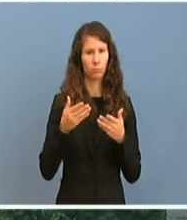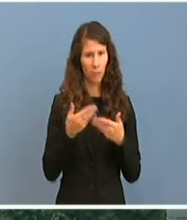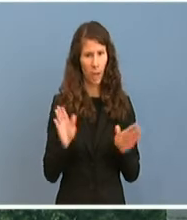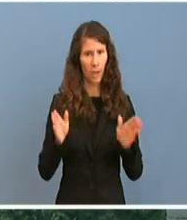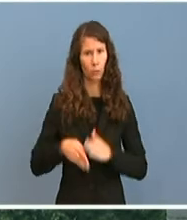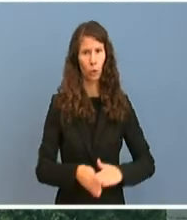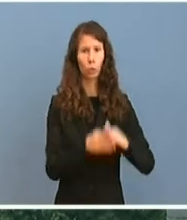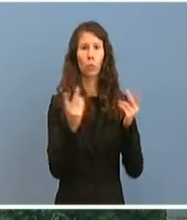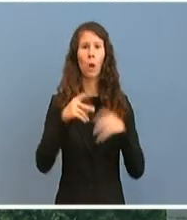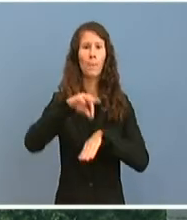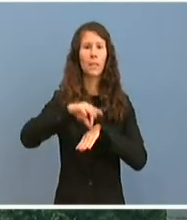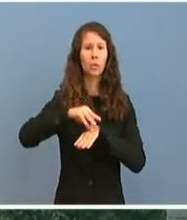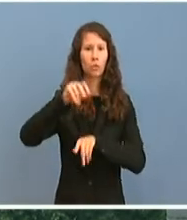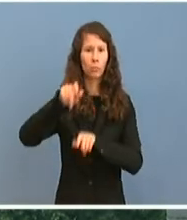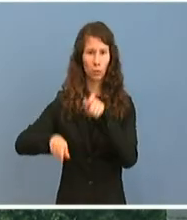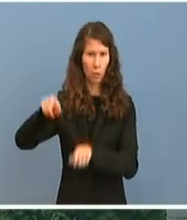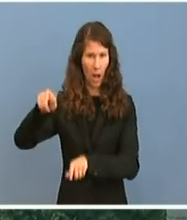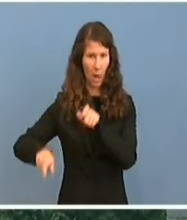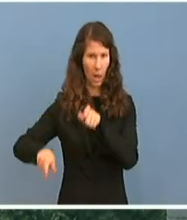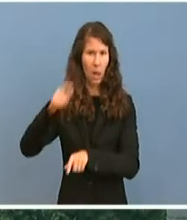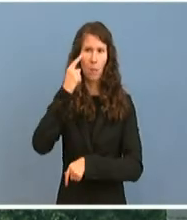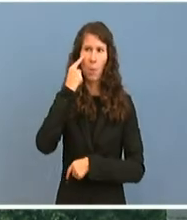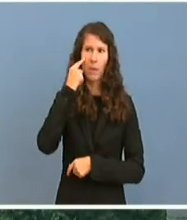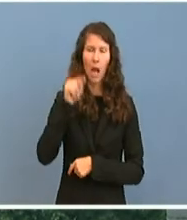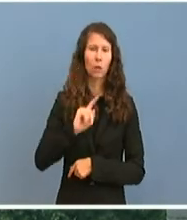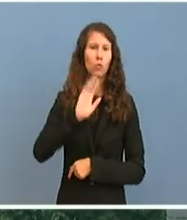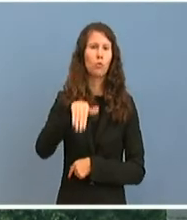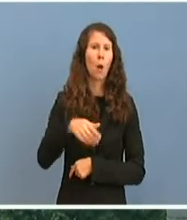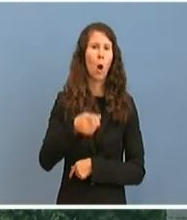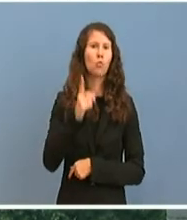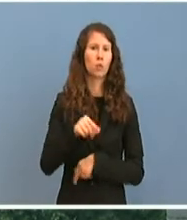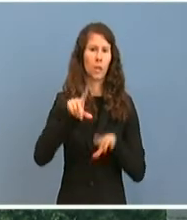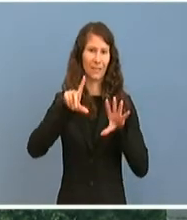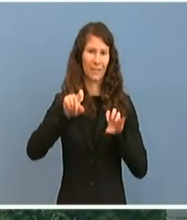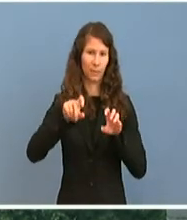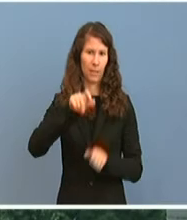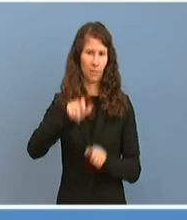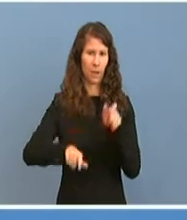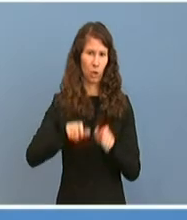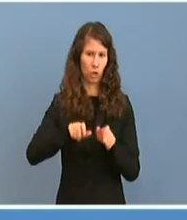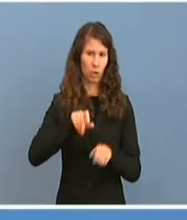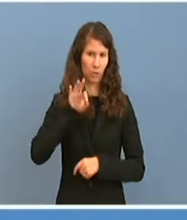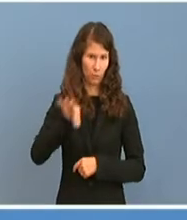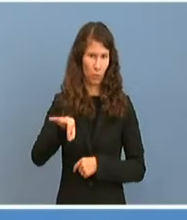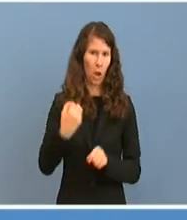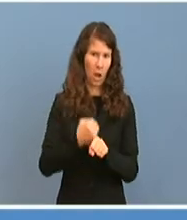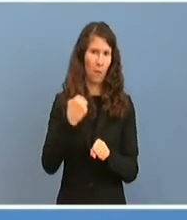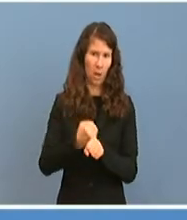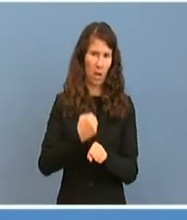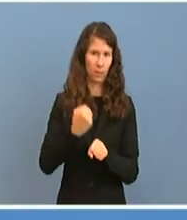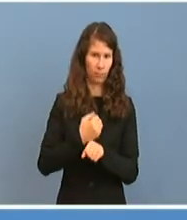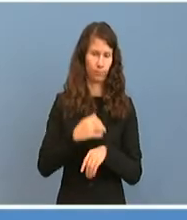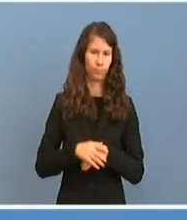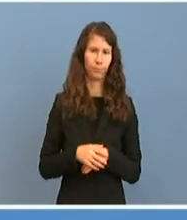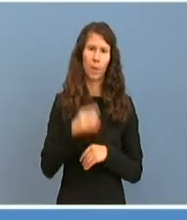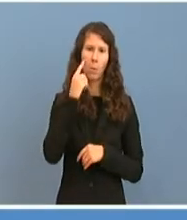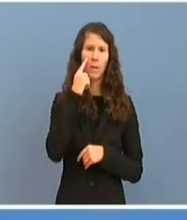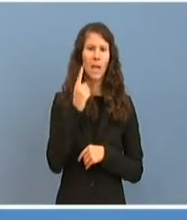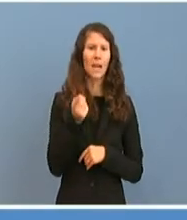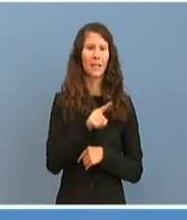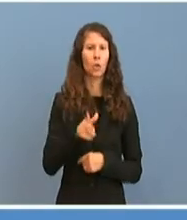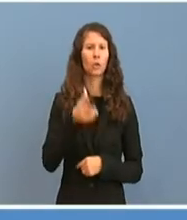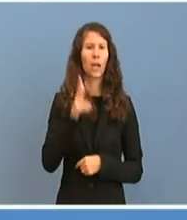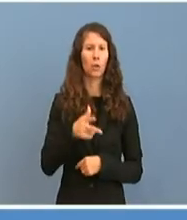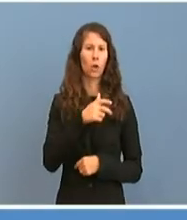Personal. Davon sind derzeit über 170 Menschen der Bundeswehr im Einsatz. Insgesamt haben wir derzeit